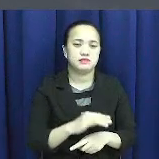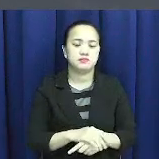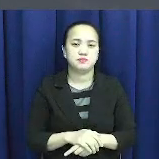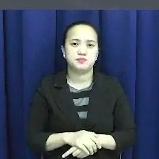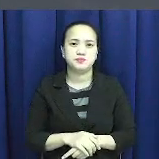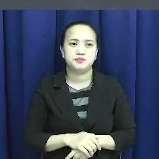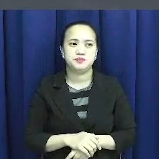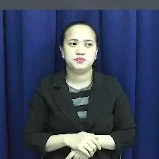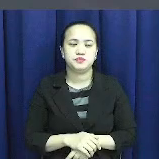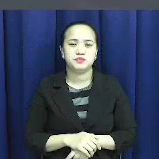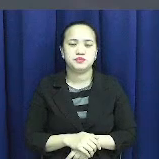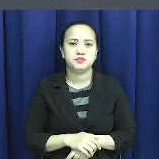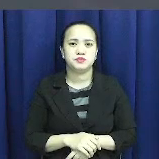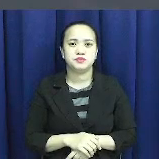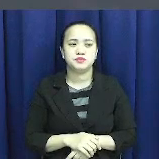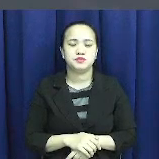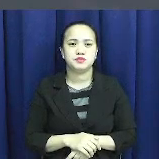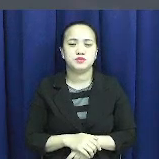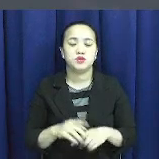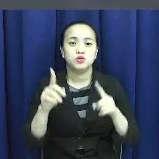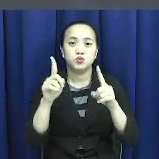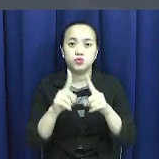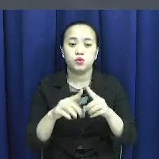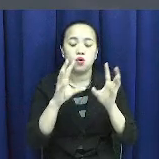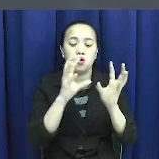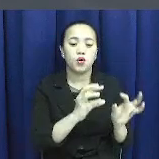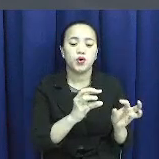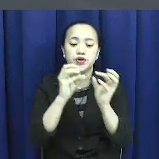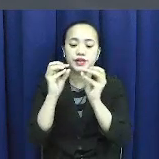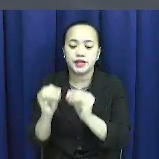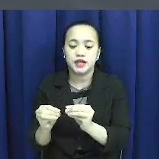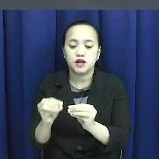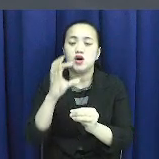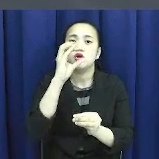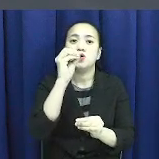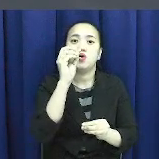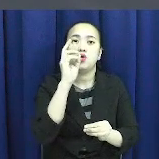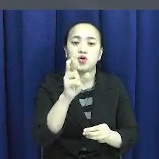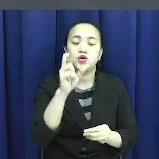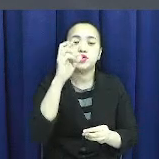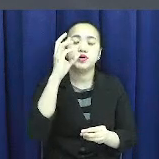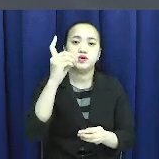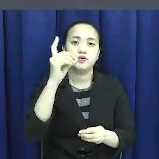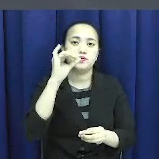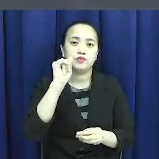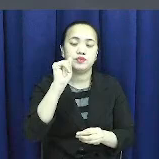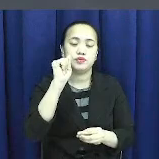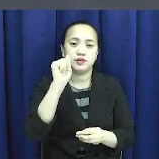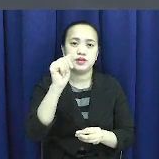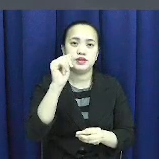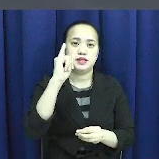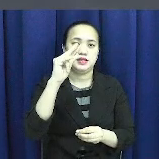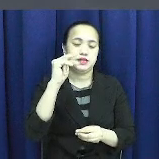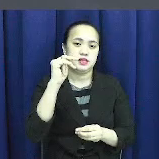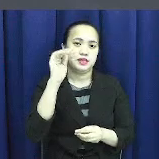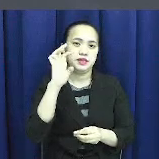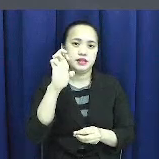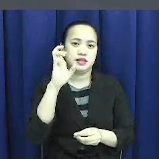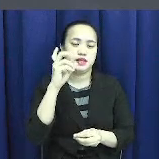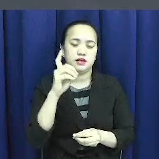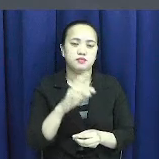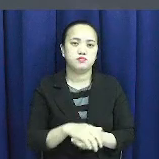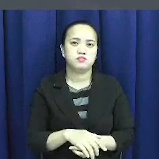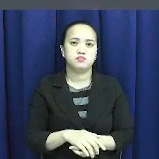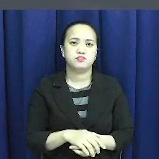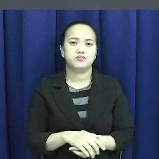men, para ano? Ordained para sa tao pertaining sa mga bagay patungkol sa